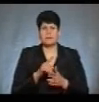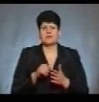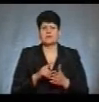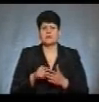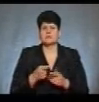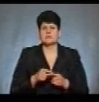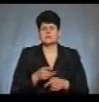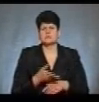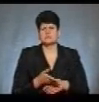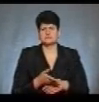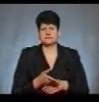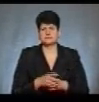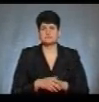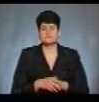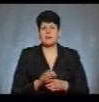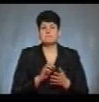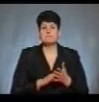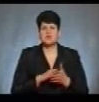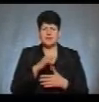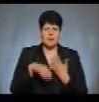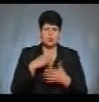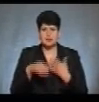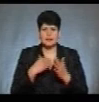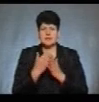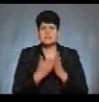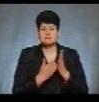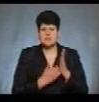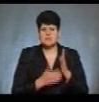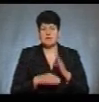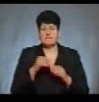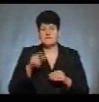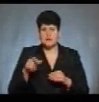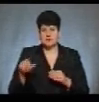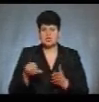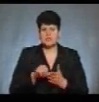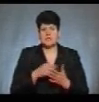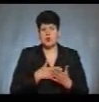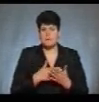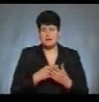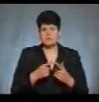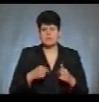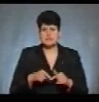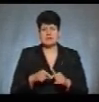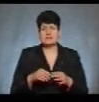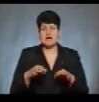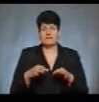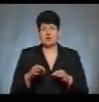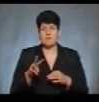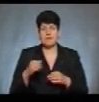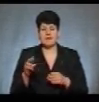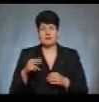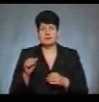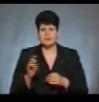цього. Причина плутанини зі списками виборців, за словами члена громадської організації «Автомайдан» Павла